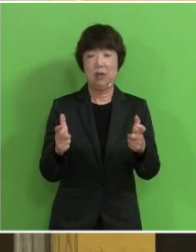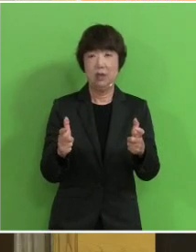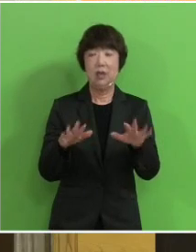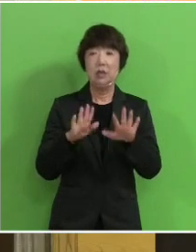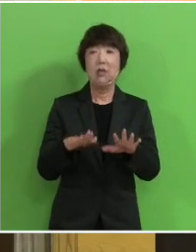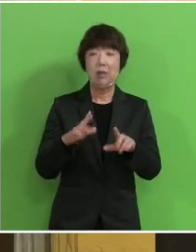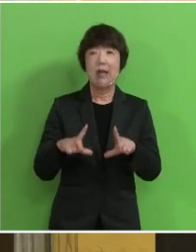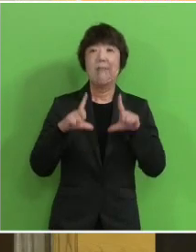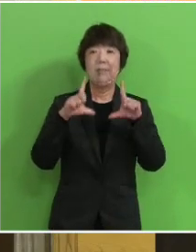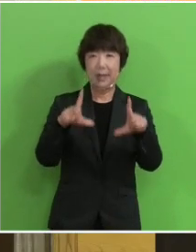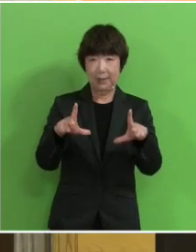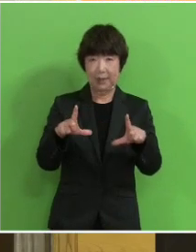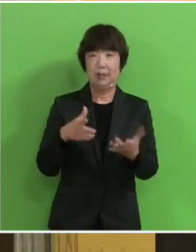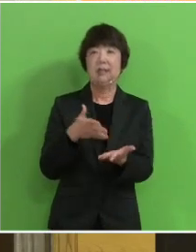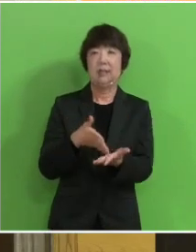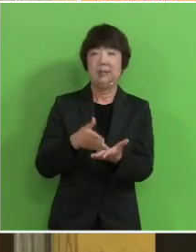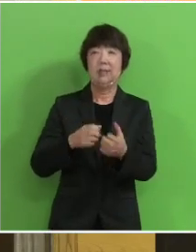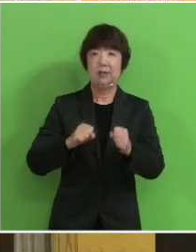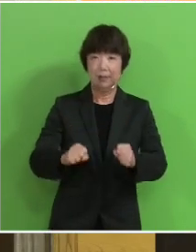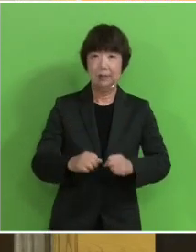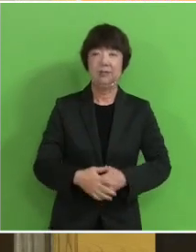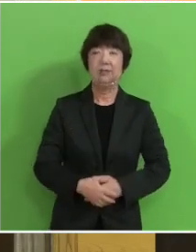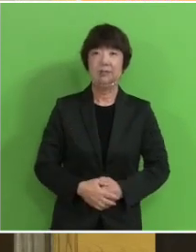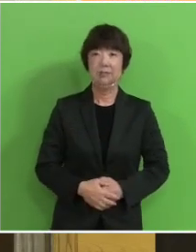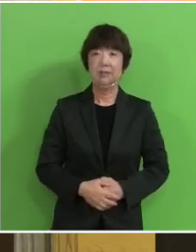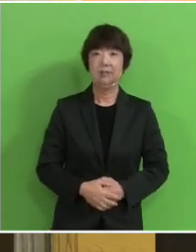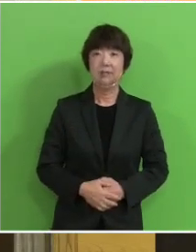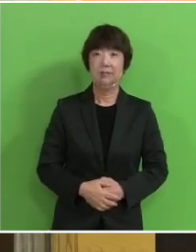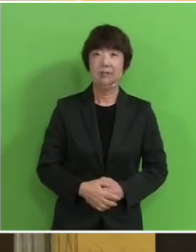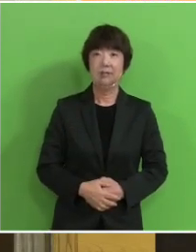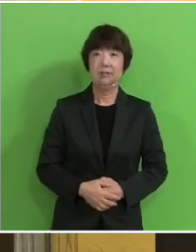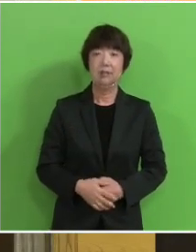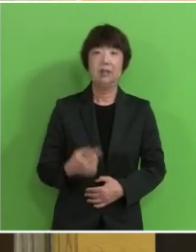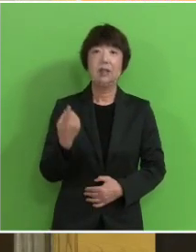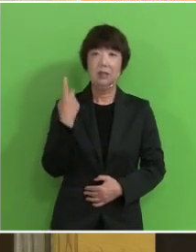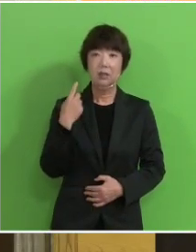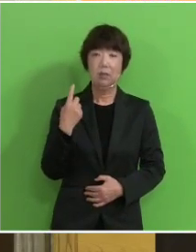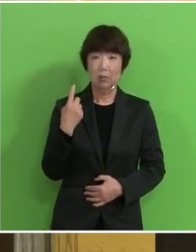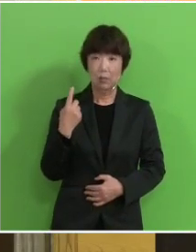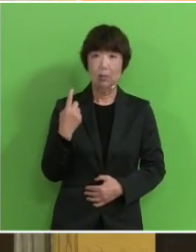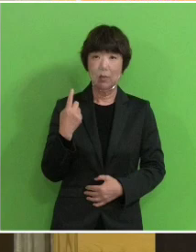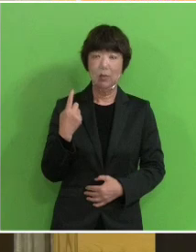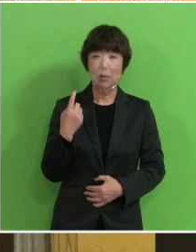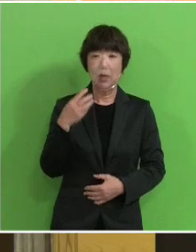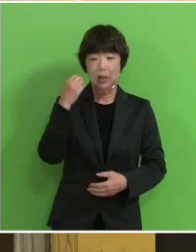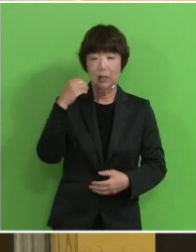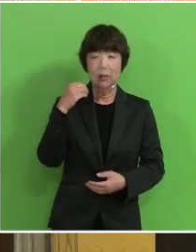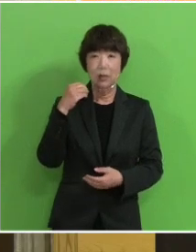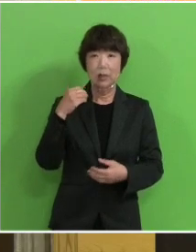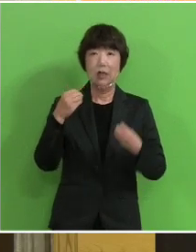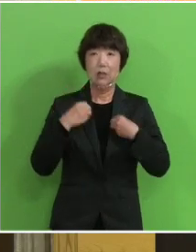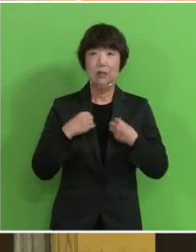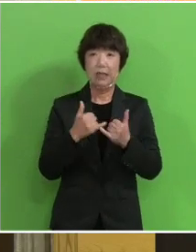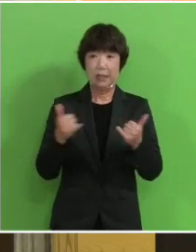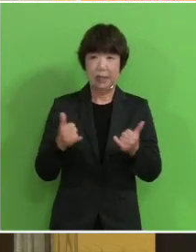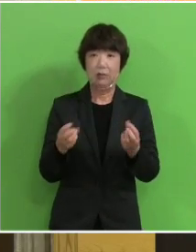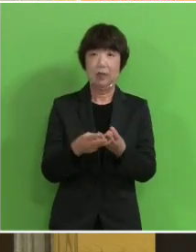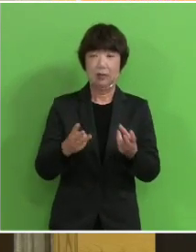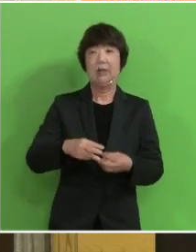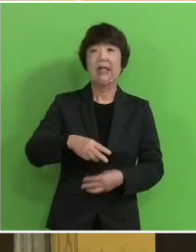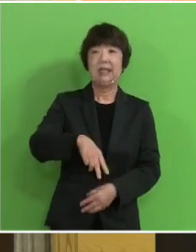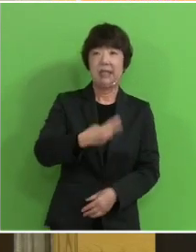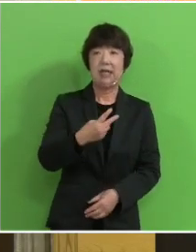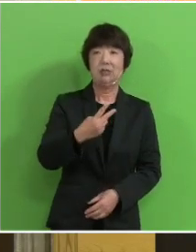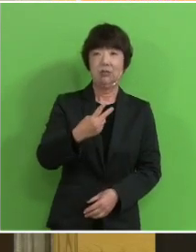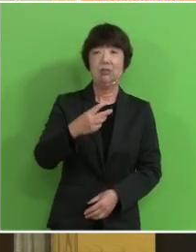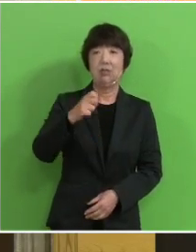メッセージという形で説明させていただきたいと思います昨日県内で確認された陽性者の方257名で